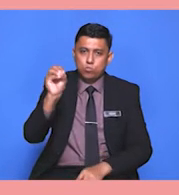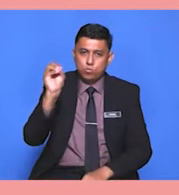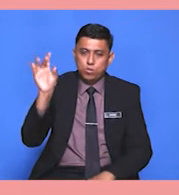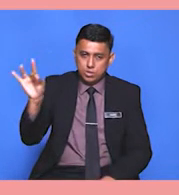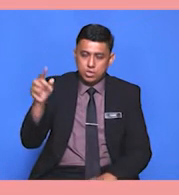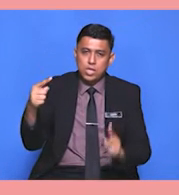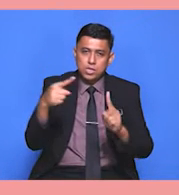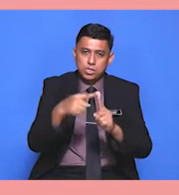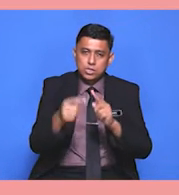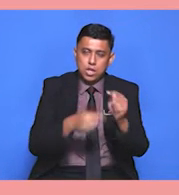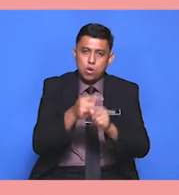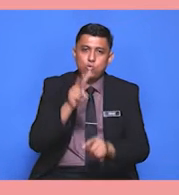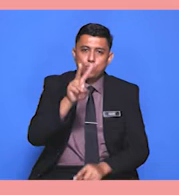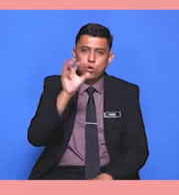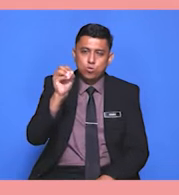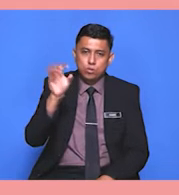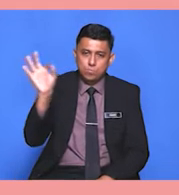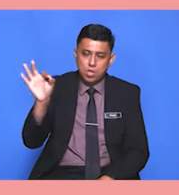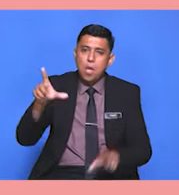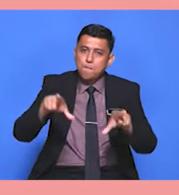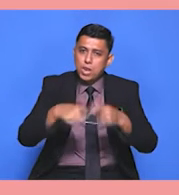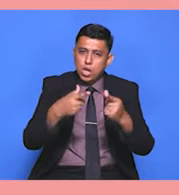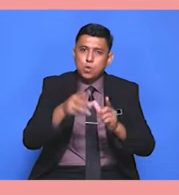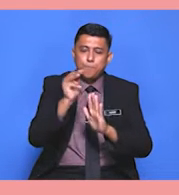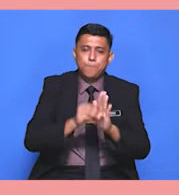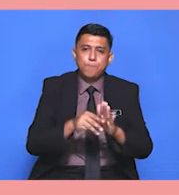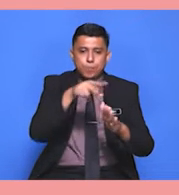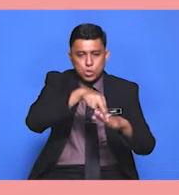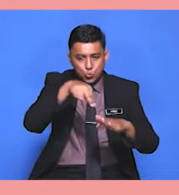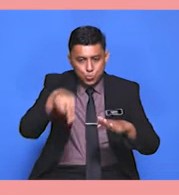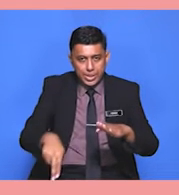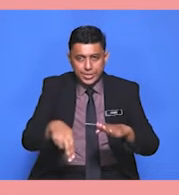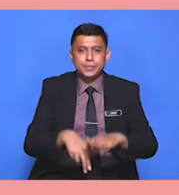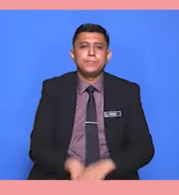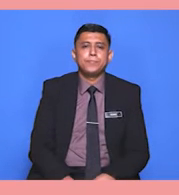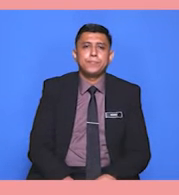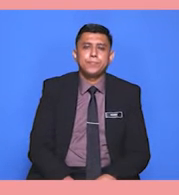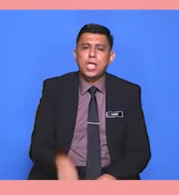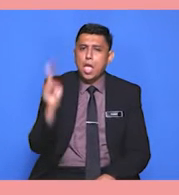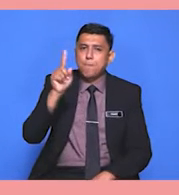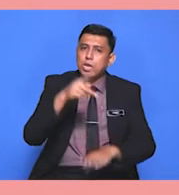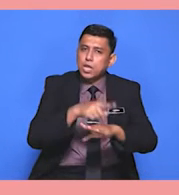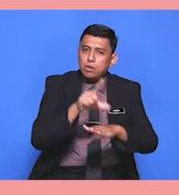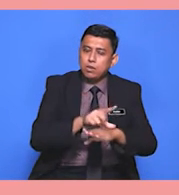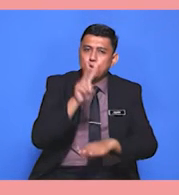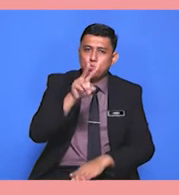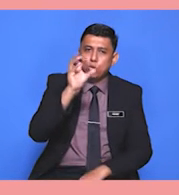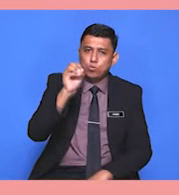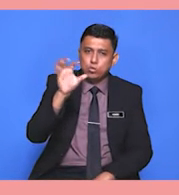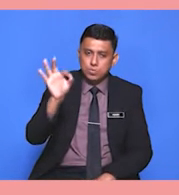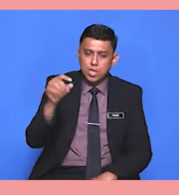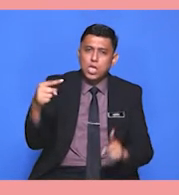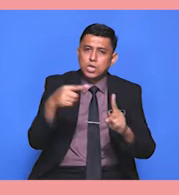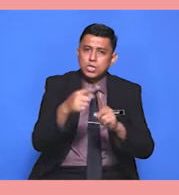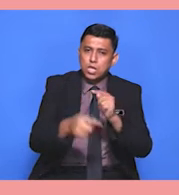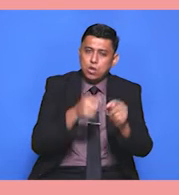ke tahun 2009 berlaku penurunan, manakala 2009